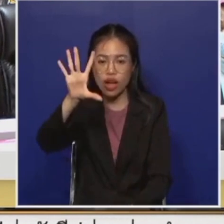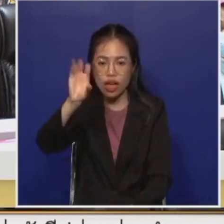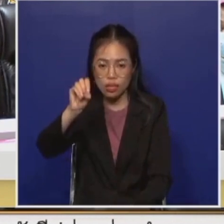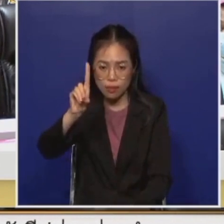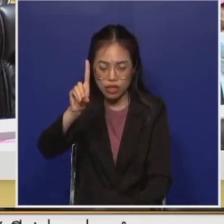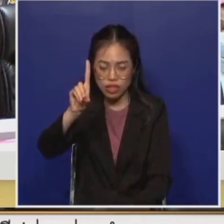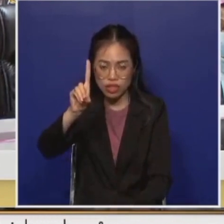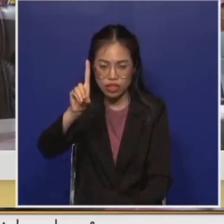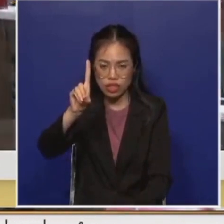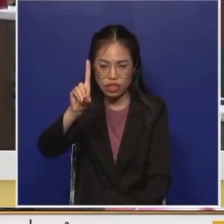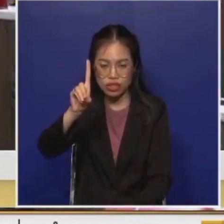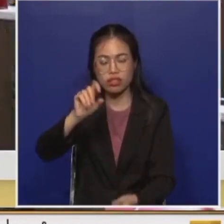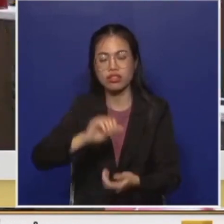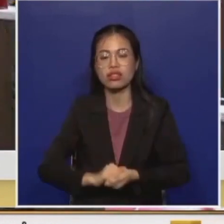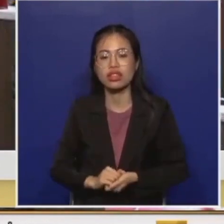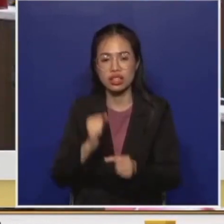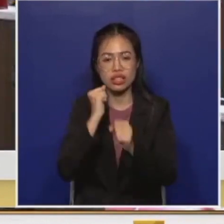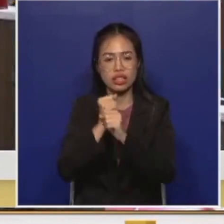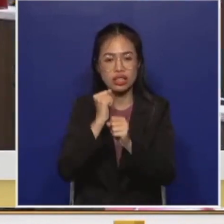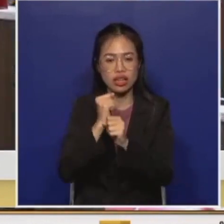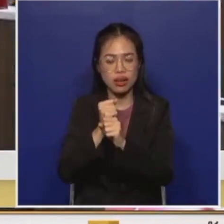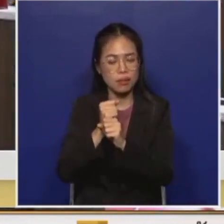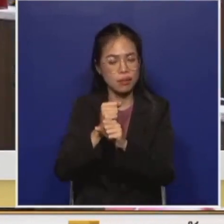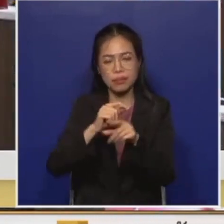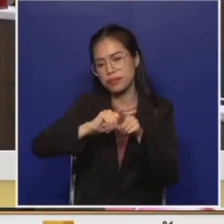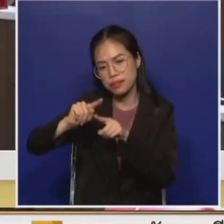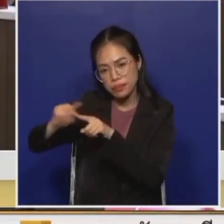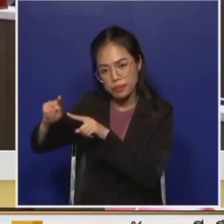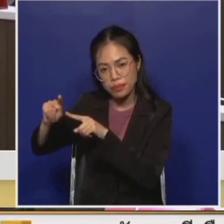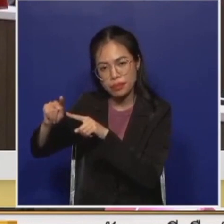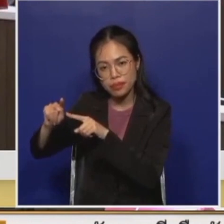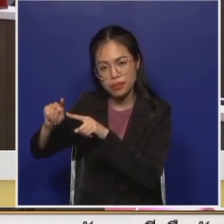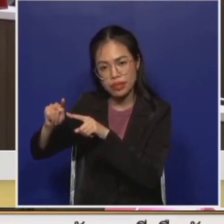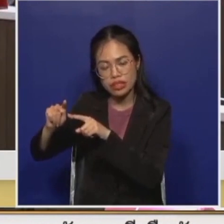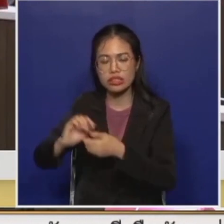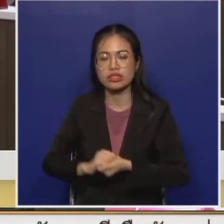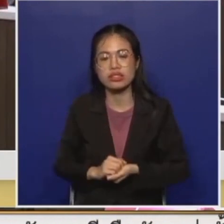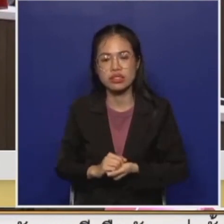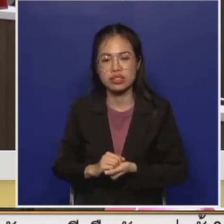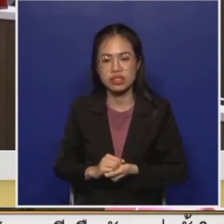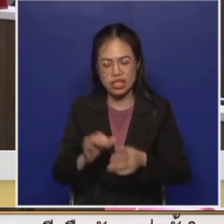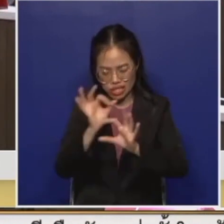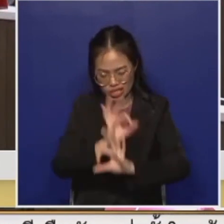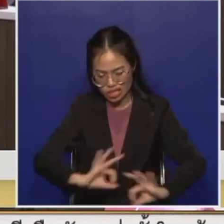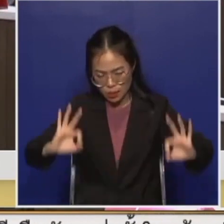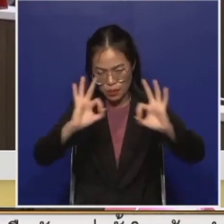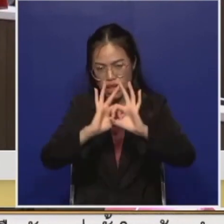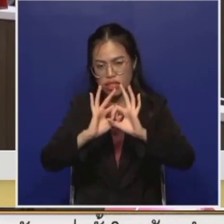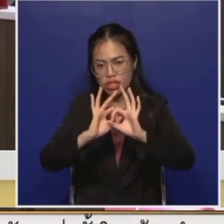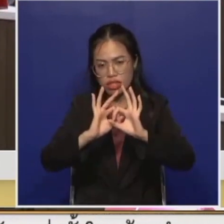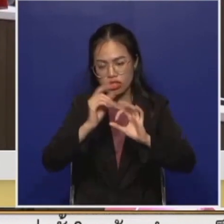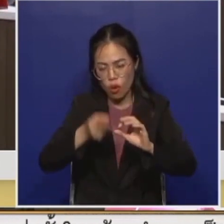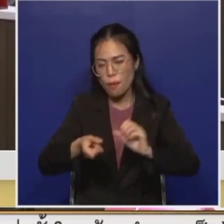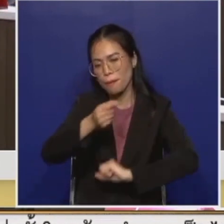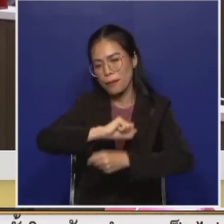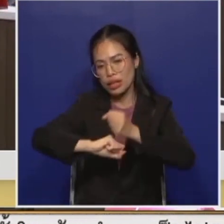เป็มาตรการที่เราถือว่ามีความจำเป็นแล